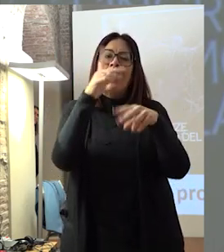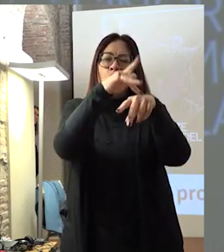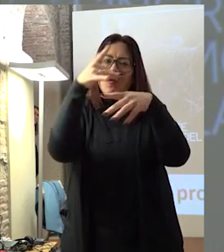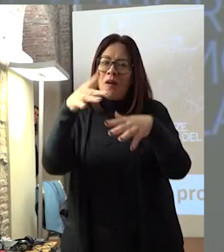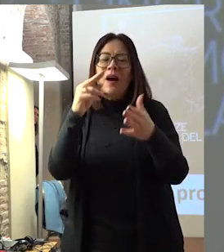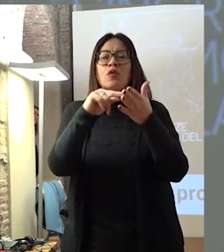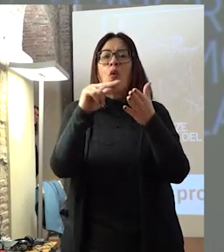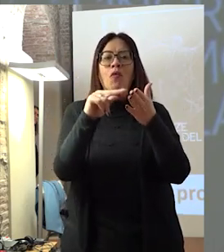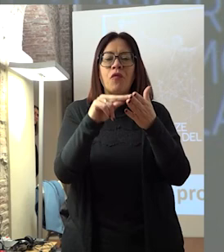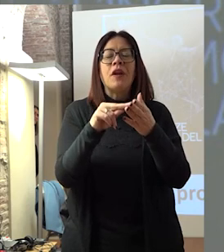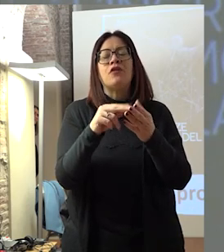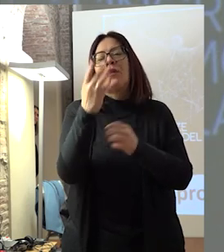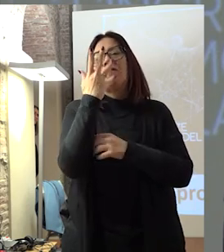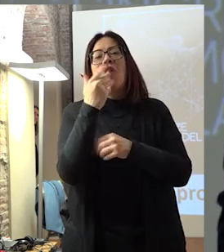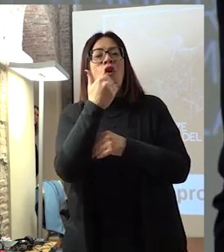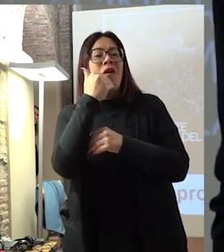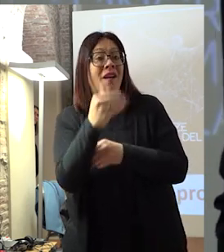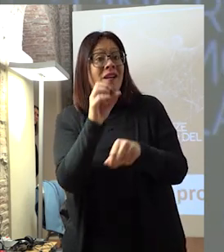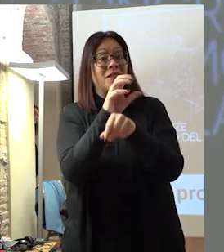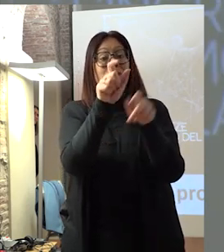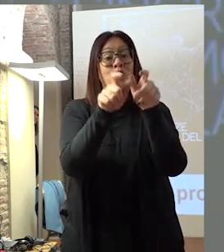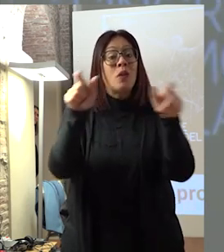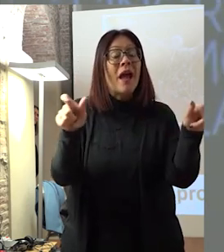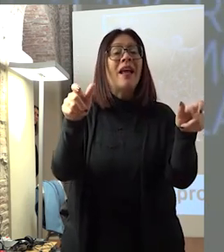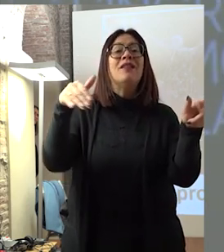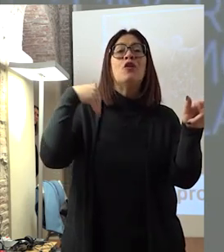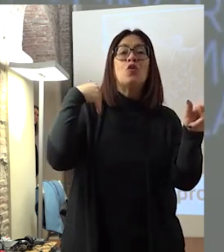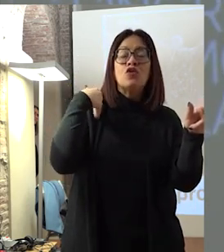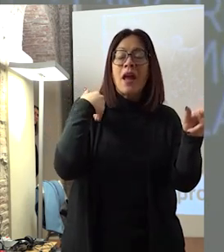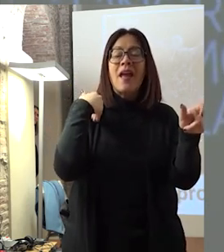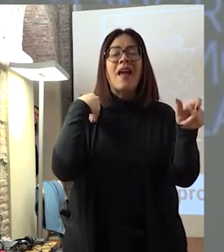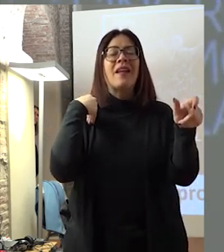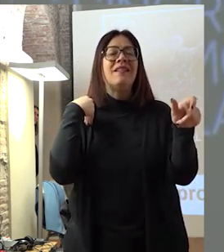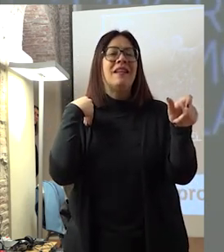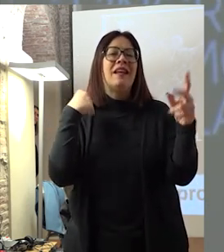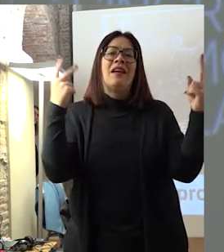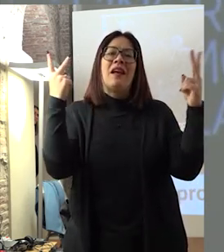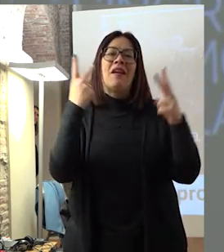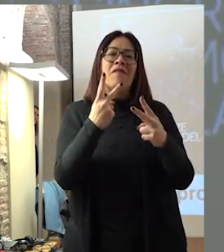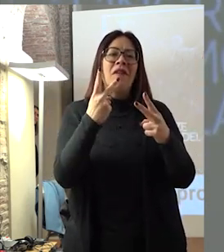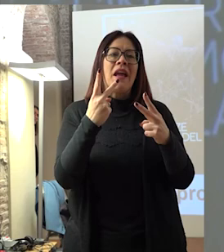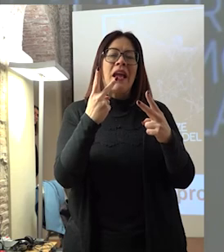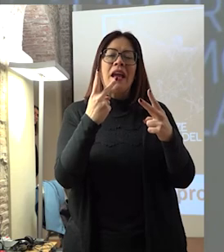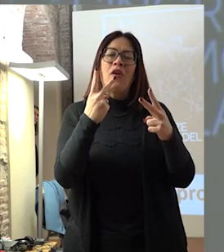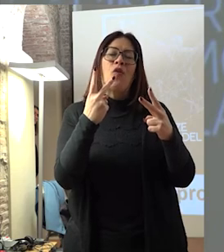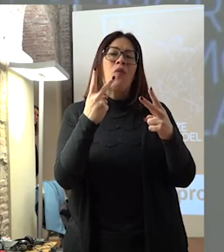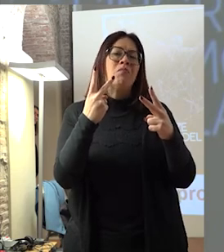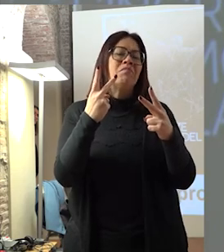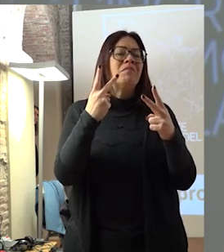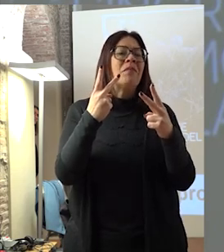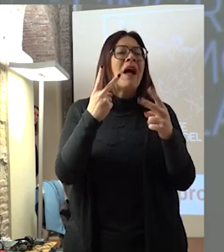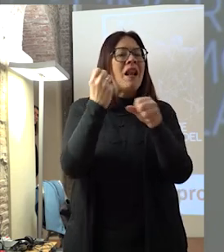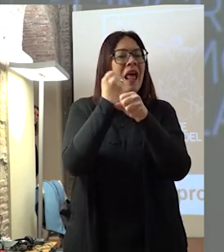un po' tutti i docenti e gli studenti che in pratica si intrecciano a livello delle loro